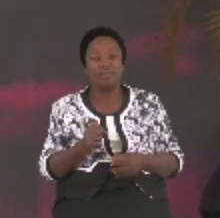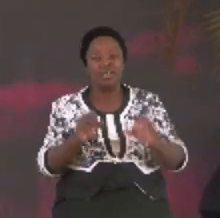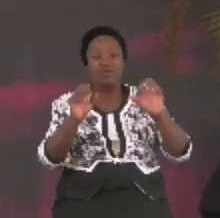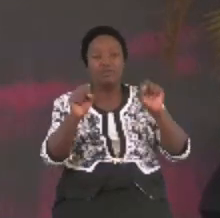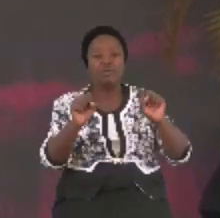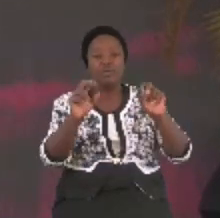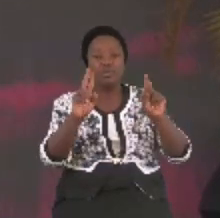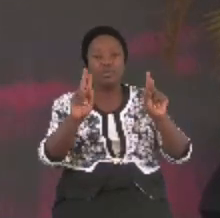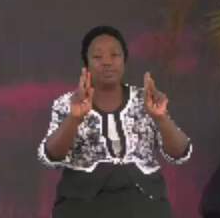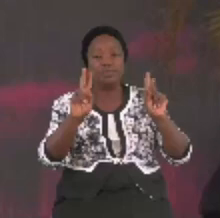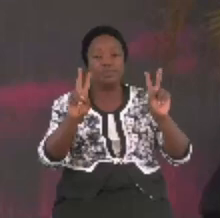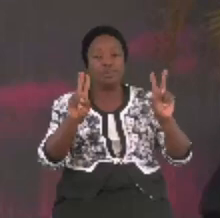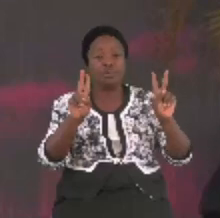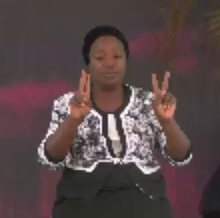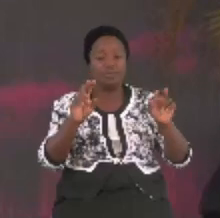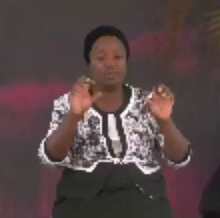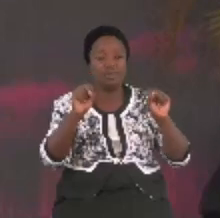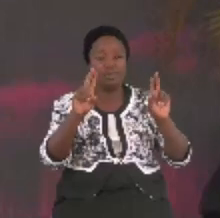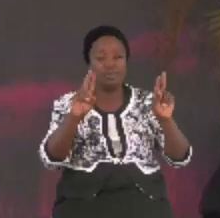La vue surnaturelle.